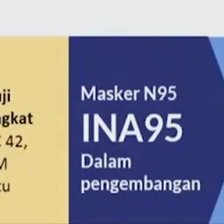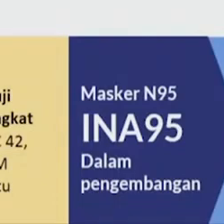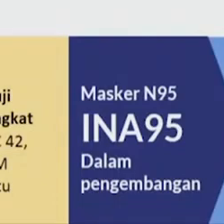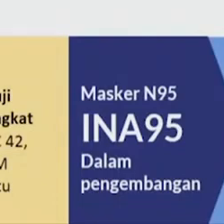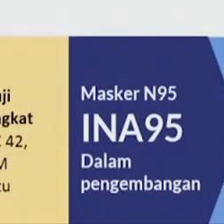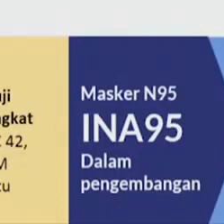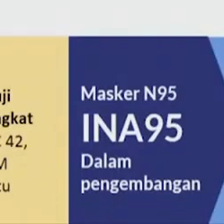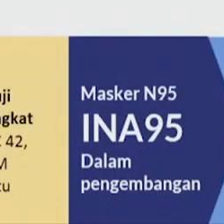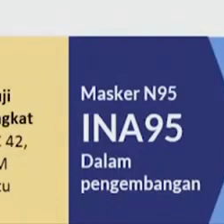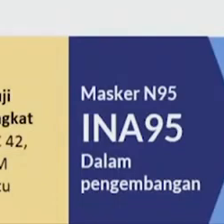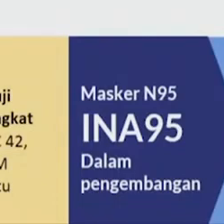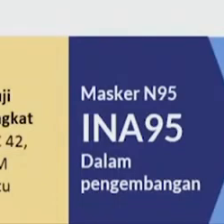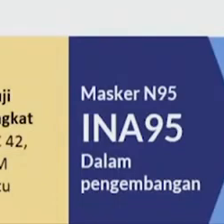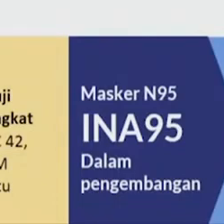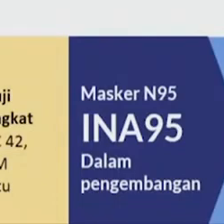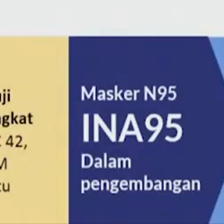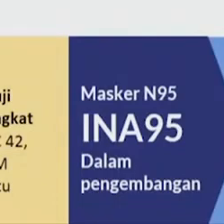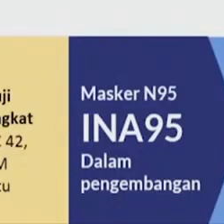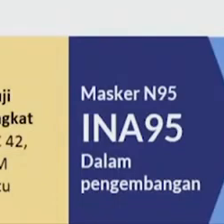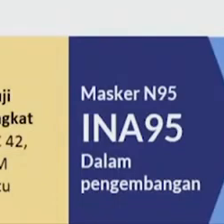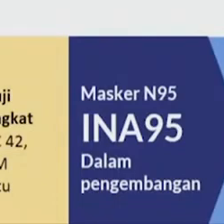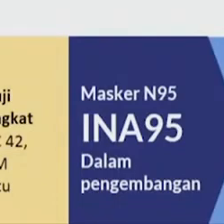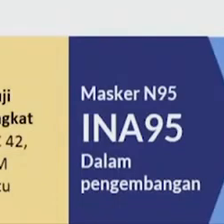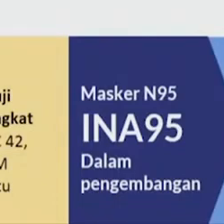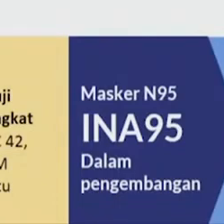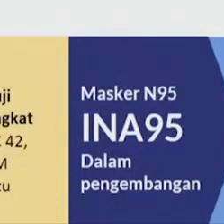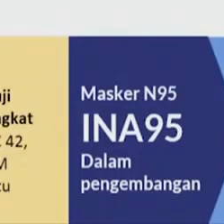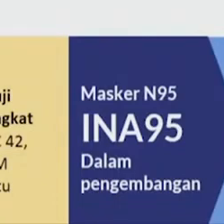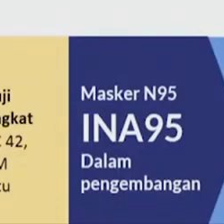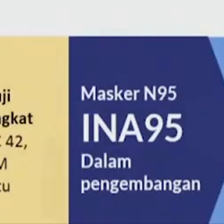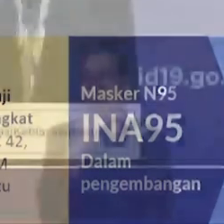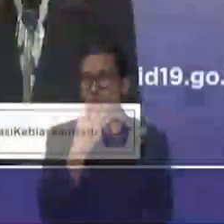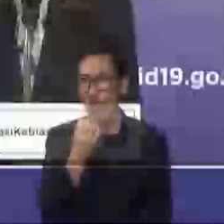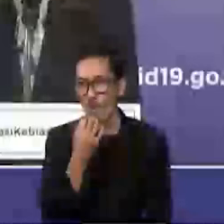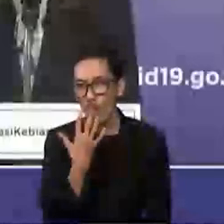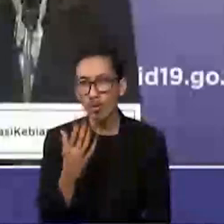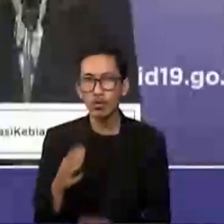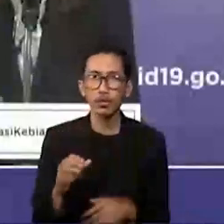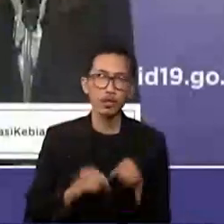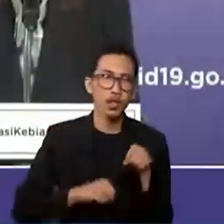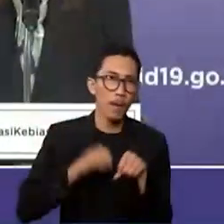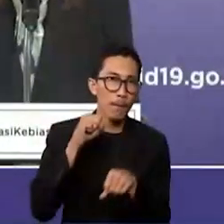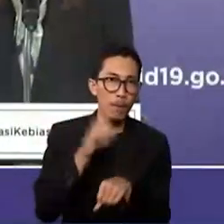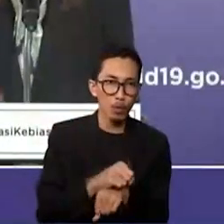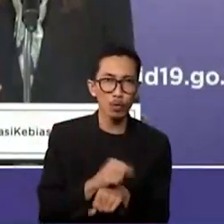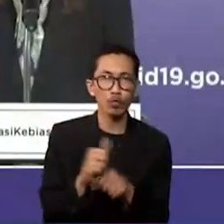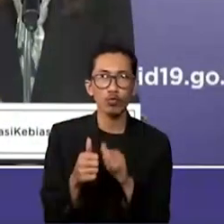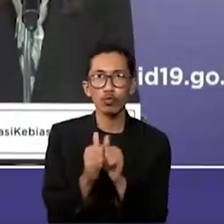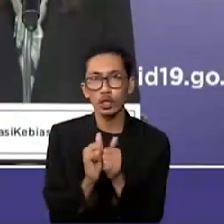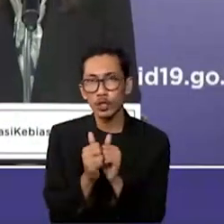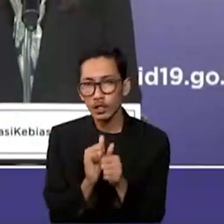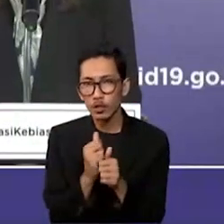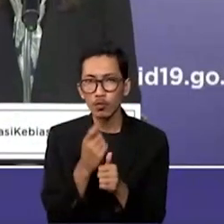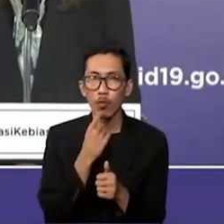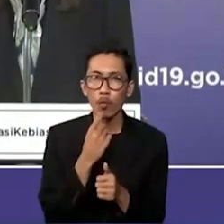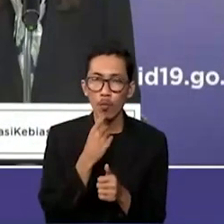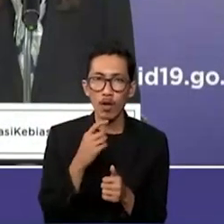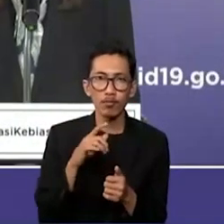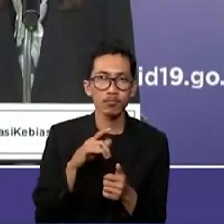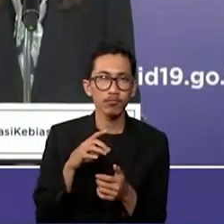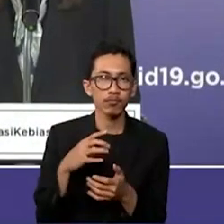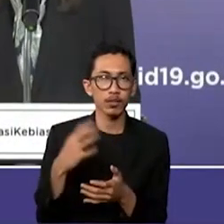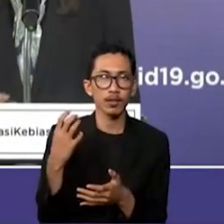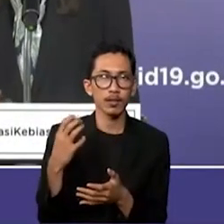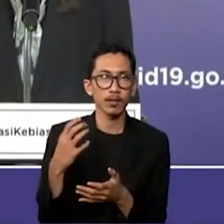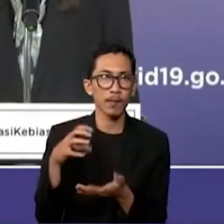Serikat ada juga produsen yang mengirim contoh produksinya ke Hongkong dan Singapura untuk diuji dan juga ke Taiwan